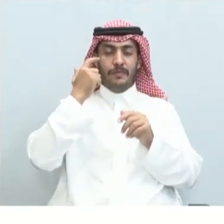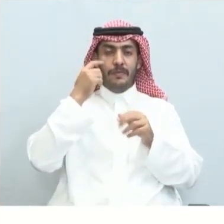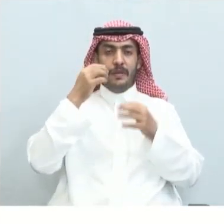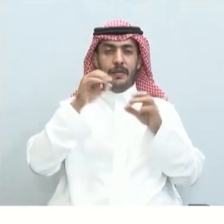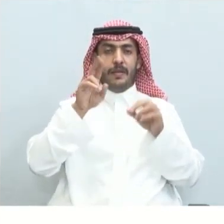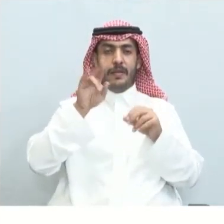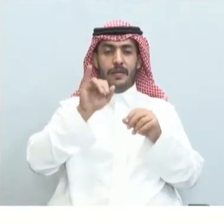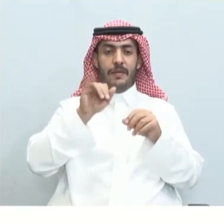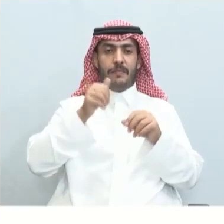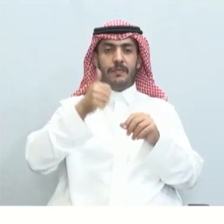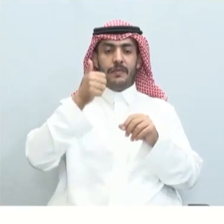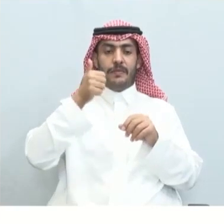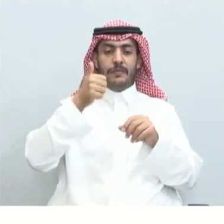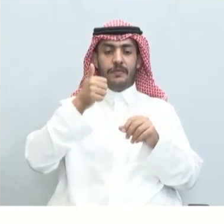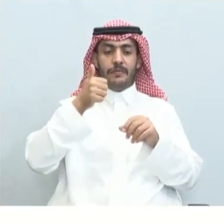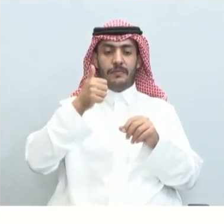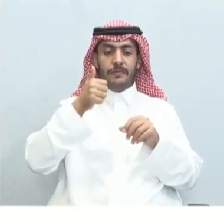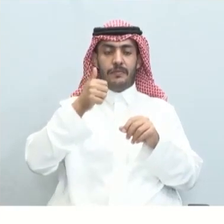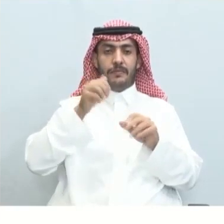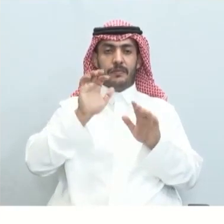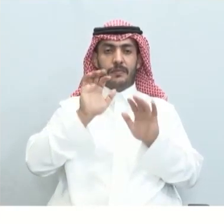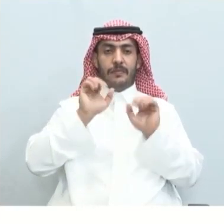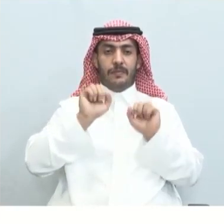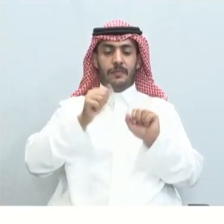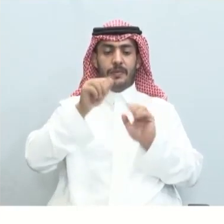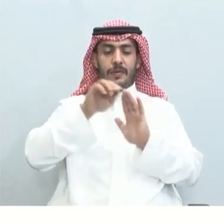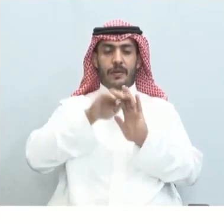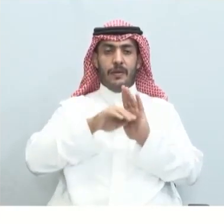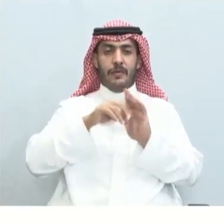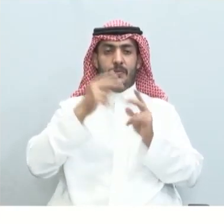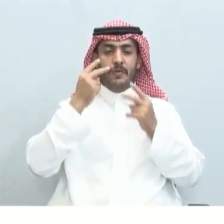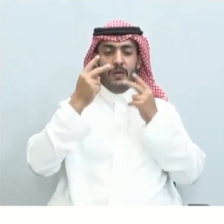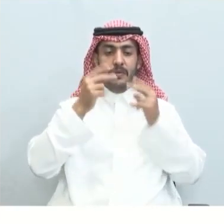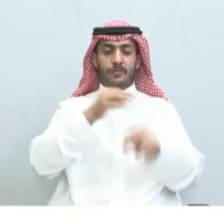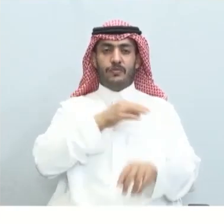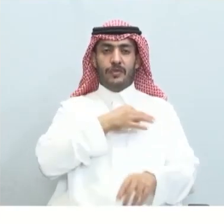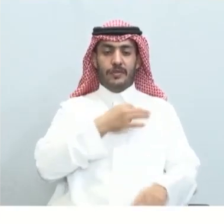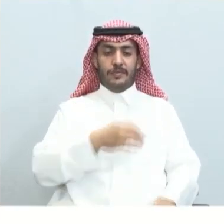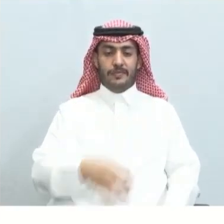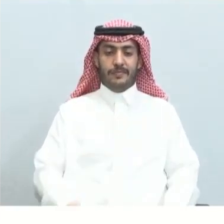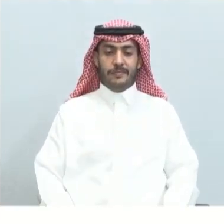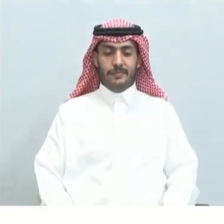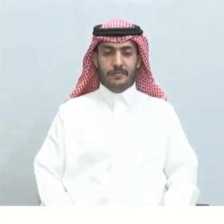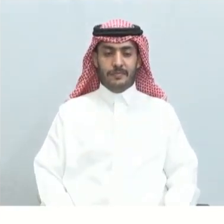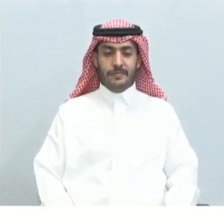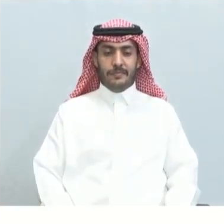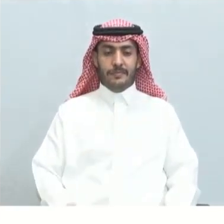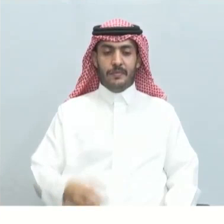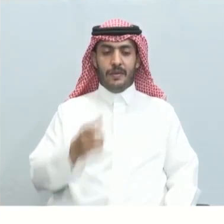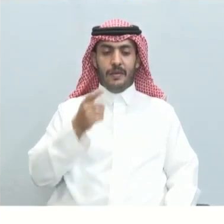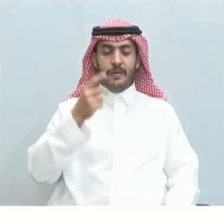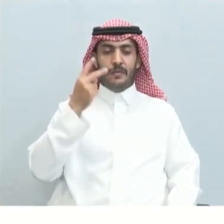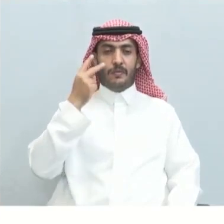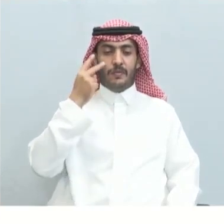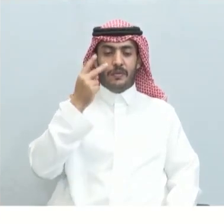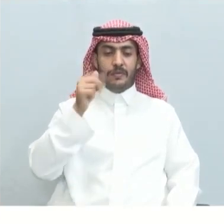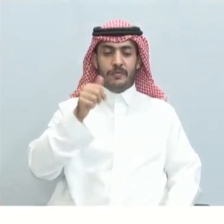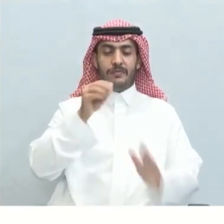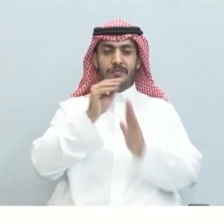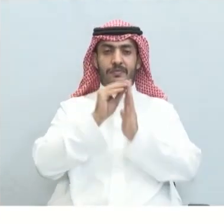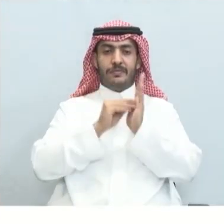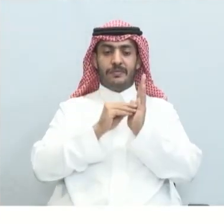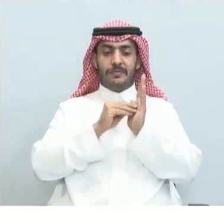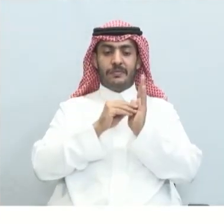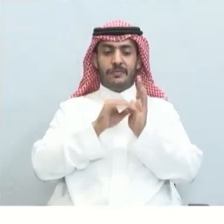التي تم حصوله عليها من خلال الملاحظه والتجارب اما الملاحظه فهي سجل